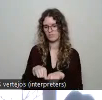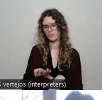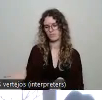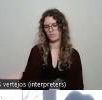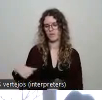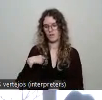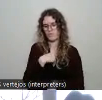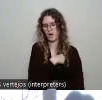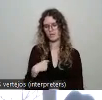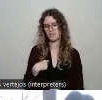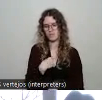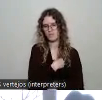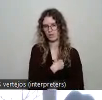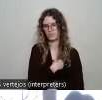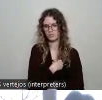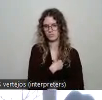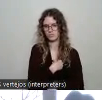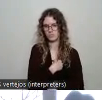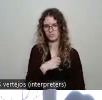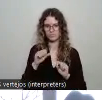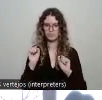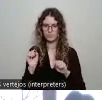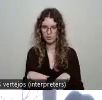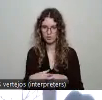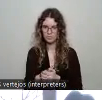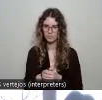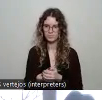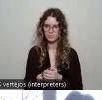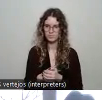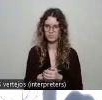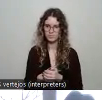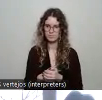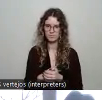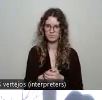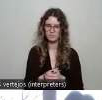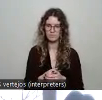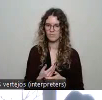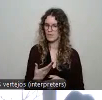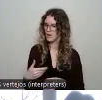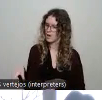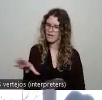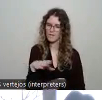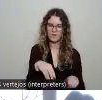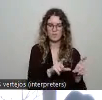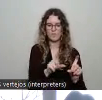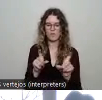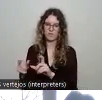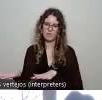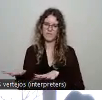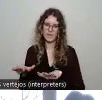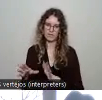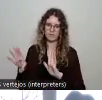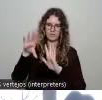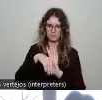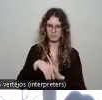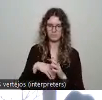nepriklausomą mokymąsi ir kad tai būtų integruojama visose mokyklų dalykuose. Toliau